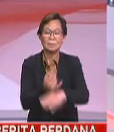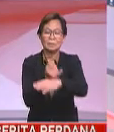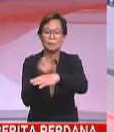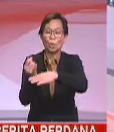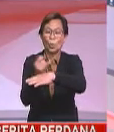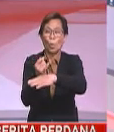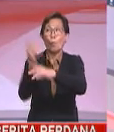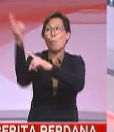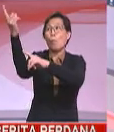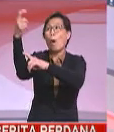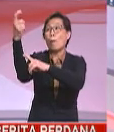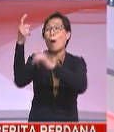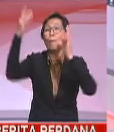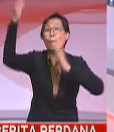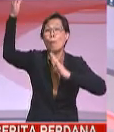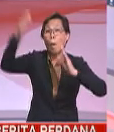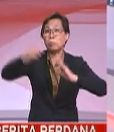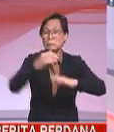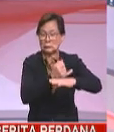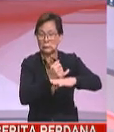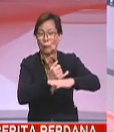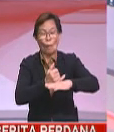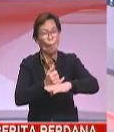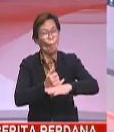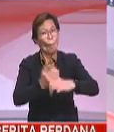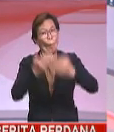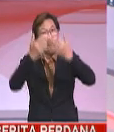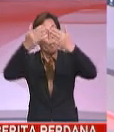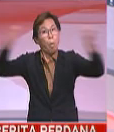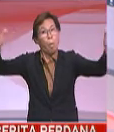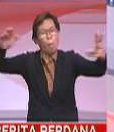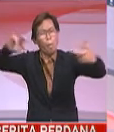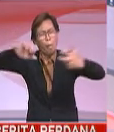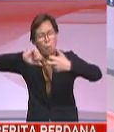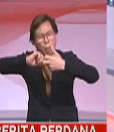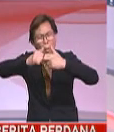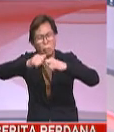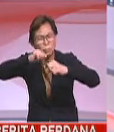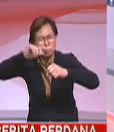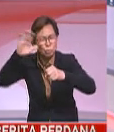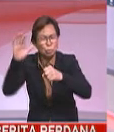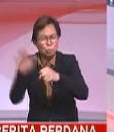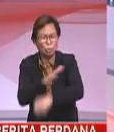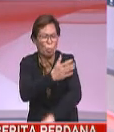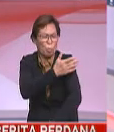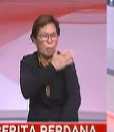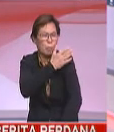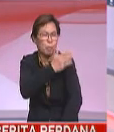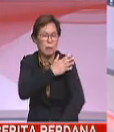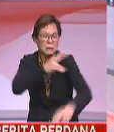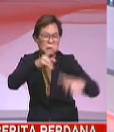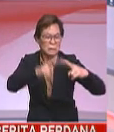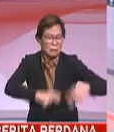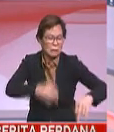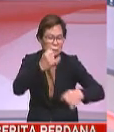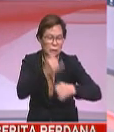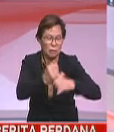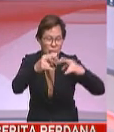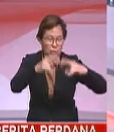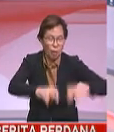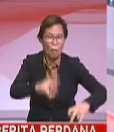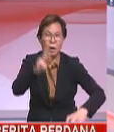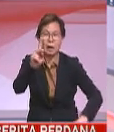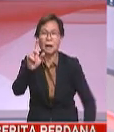Industri sawit negara merupakan industri yang paling terdedah masalah kekurangan tenaga buruh. Kajian Institut Penyelidikan